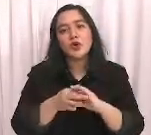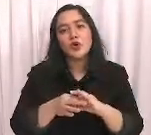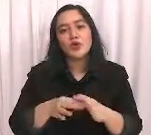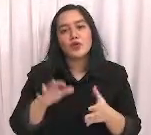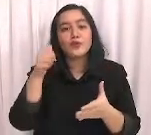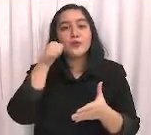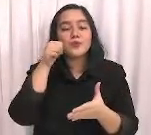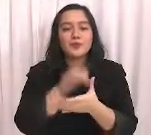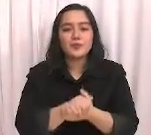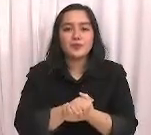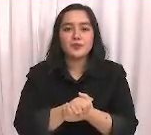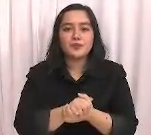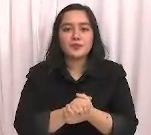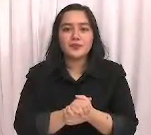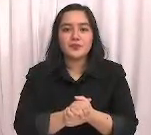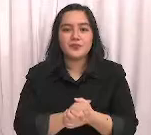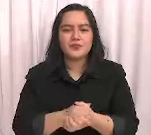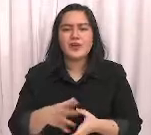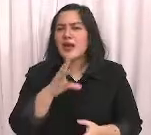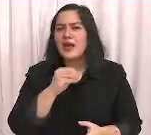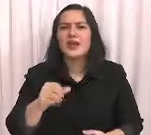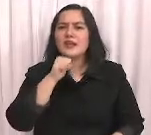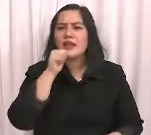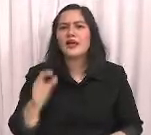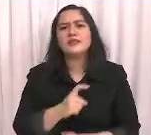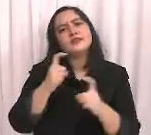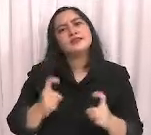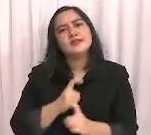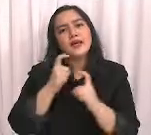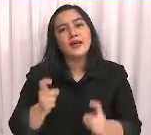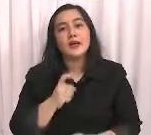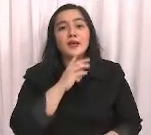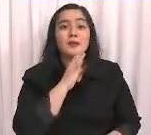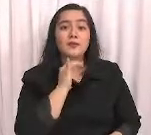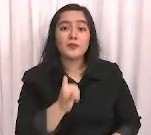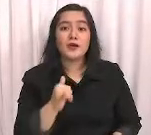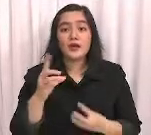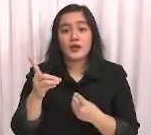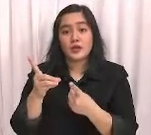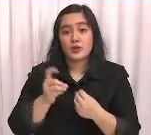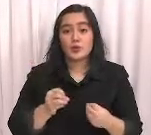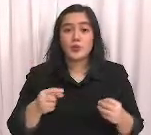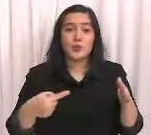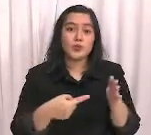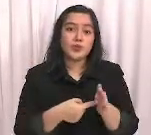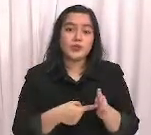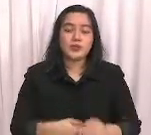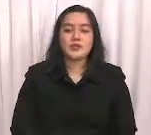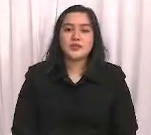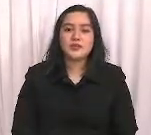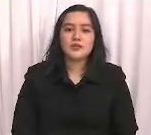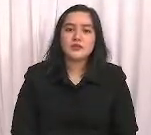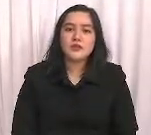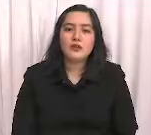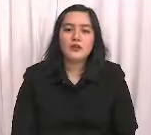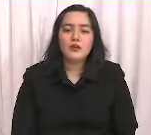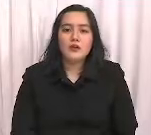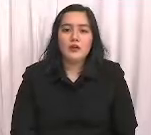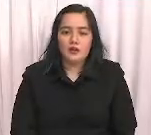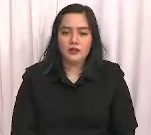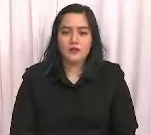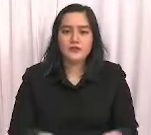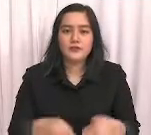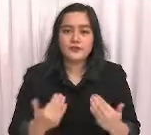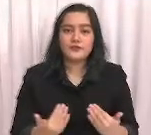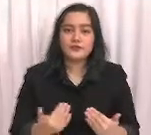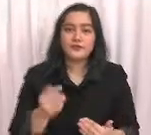siya nagkakasala sa kanyang ginawa, mga kapatid. Alright? Now, anong masasabi nyo